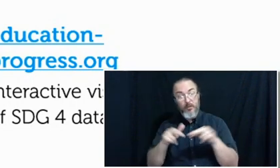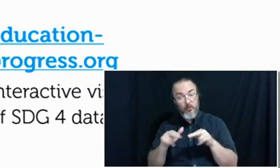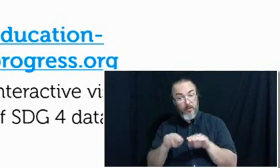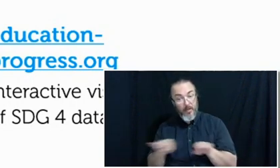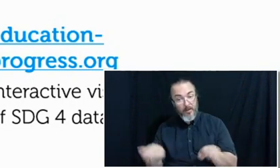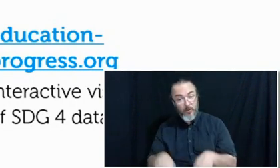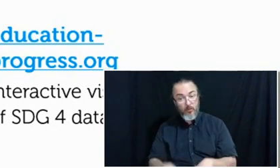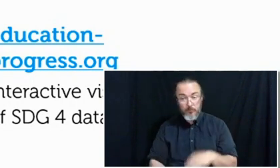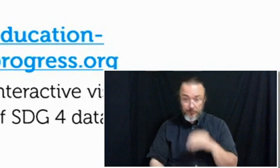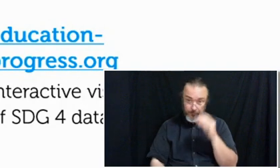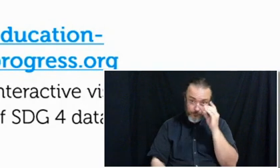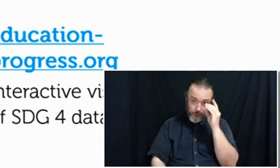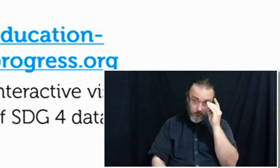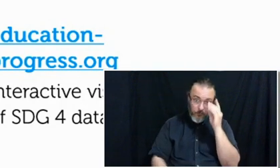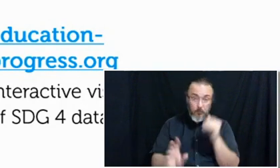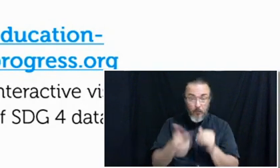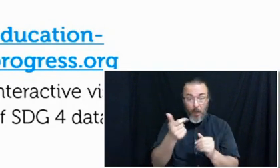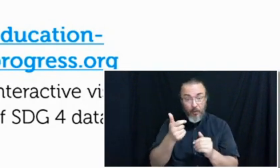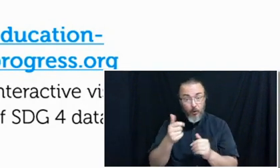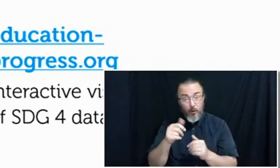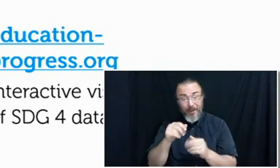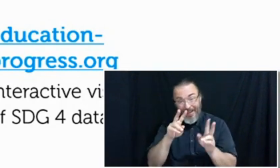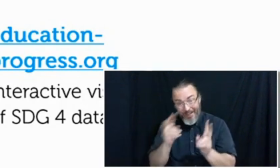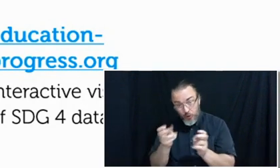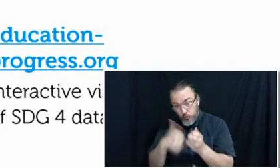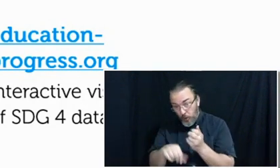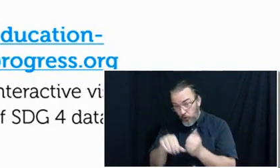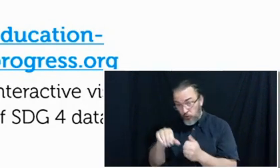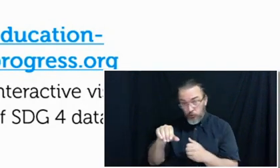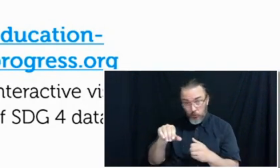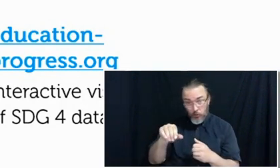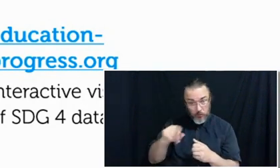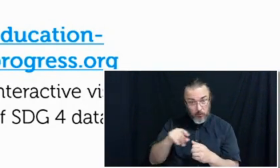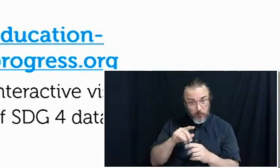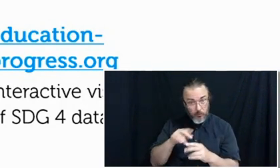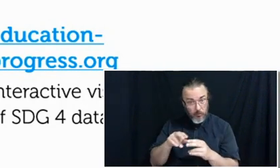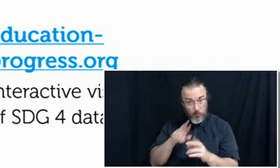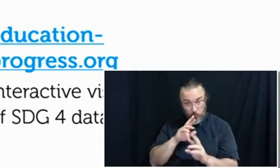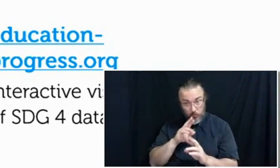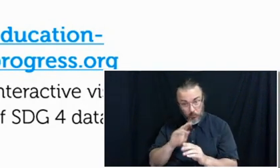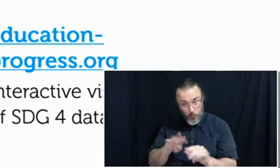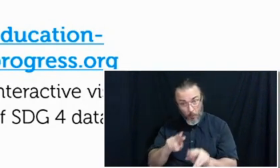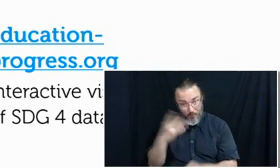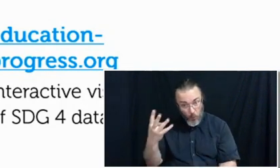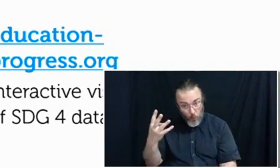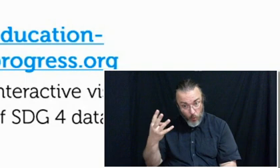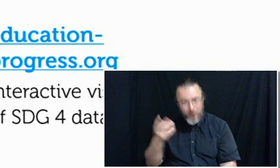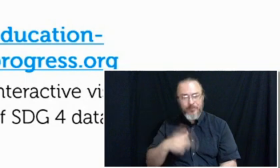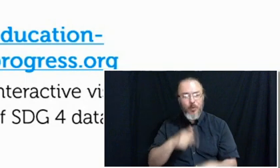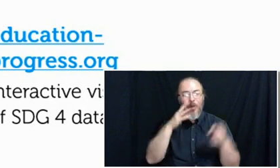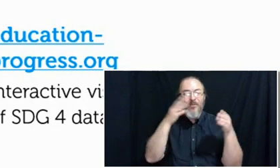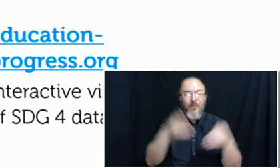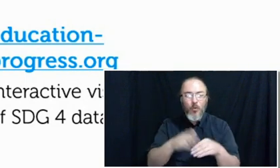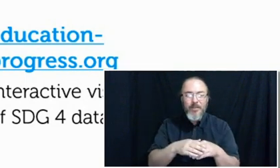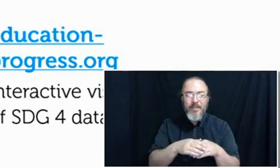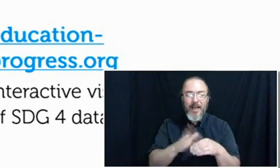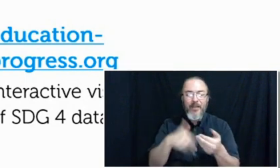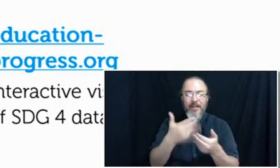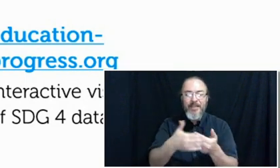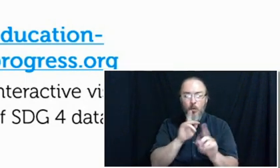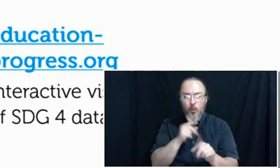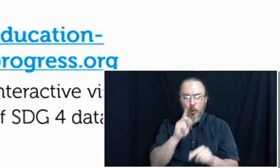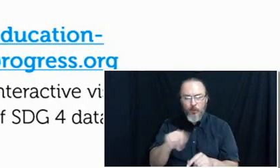ou sous-régional. Les profils sur différentes questions clés pour l'ODD4 sont ajoutés à ceux qui sont déjà sur le site. Nous travaillons déjà sur des profils pour notre